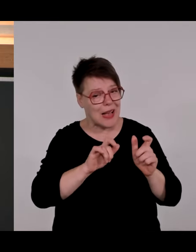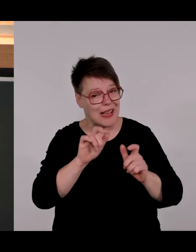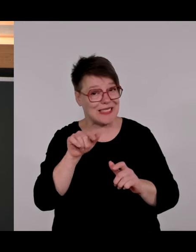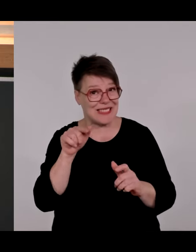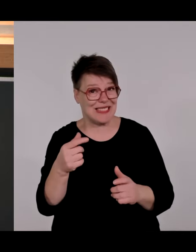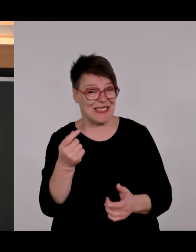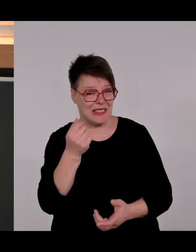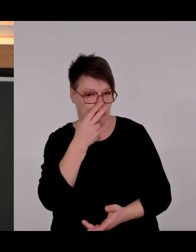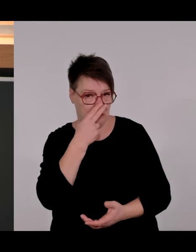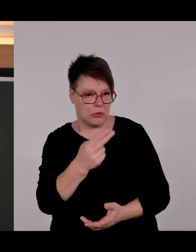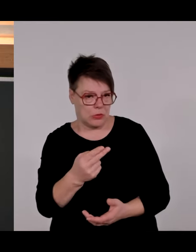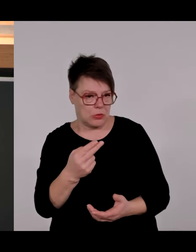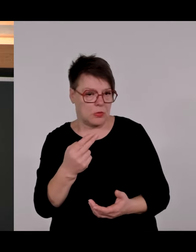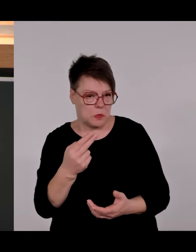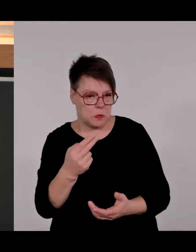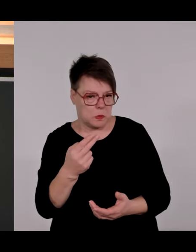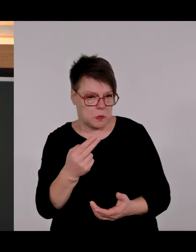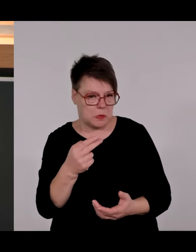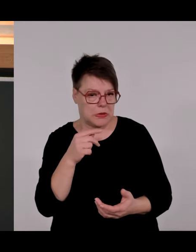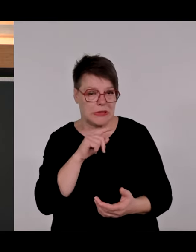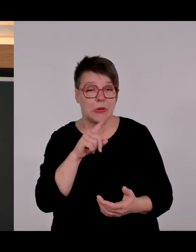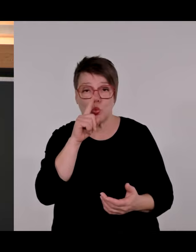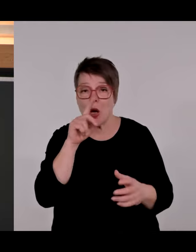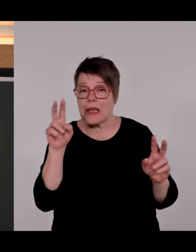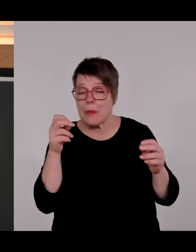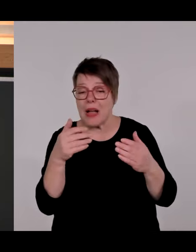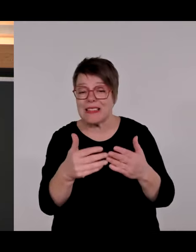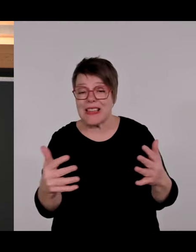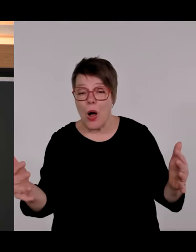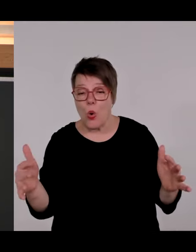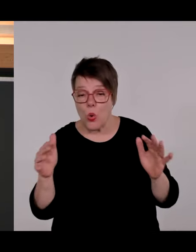breites Maßnahmenpaket. Und